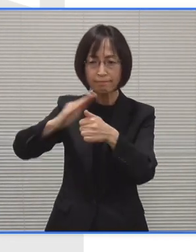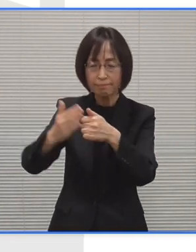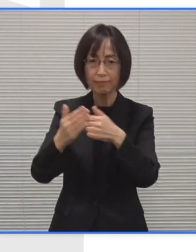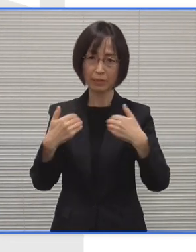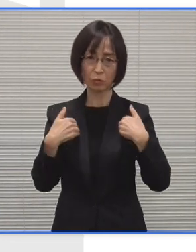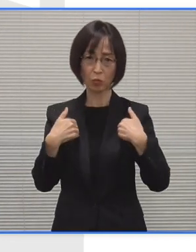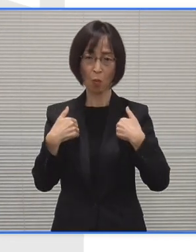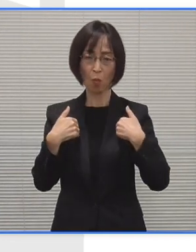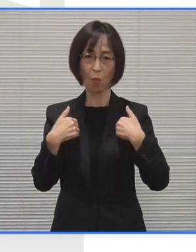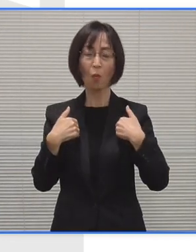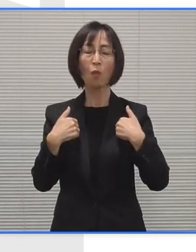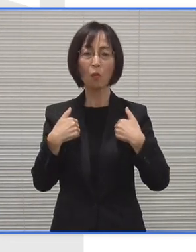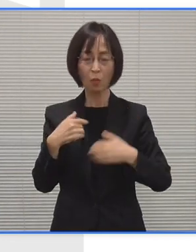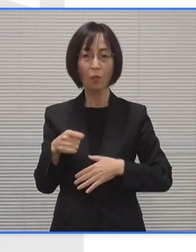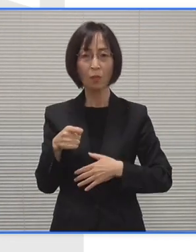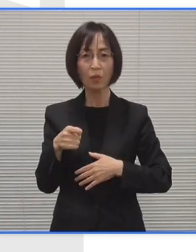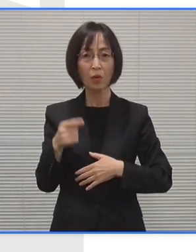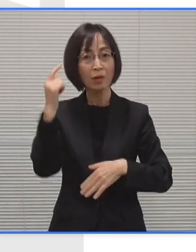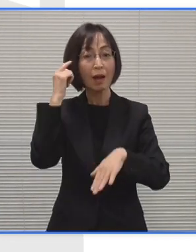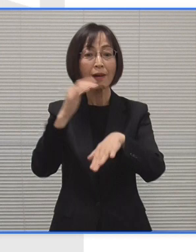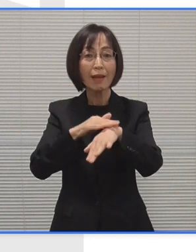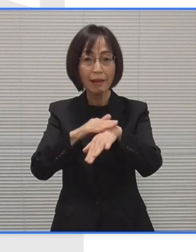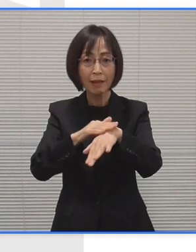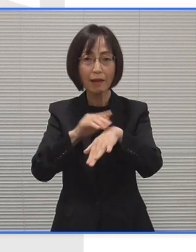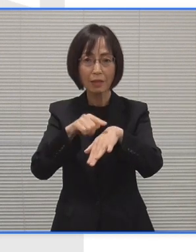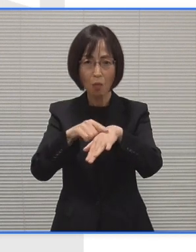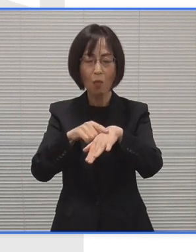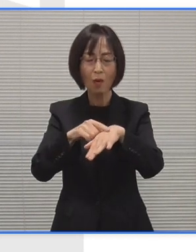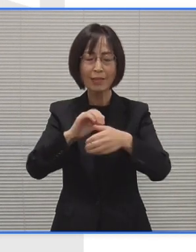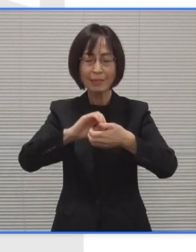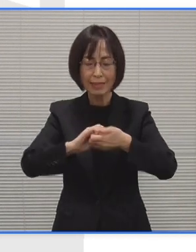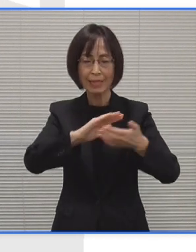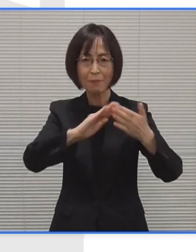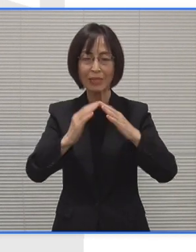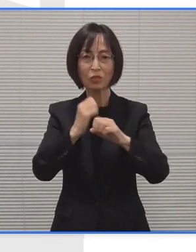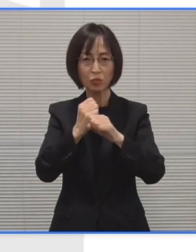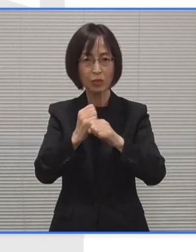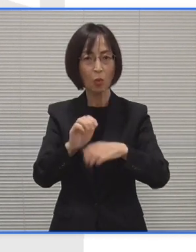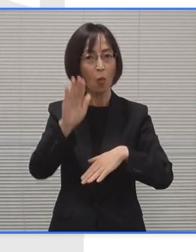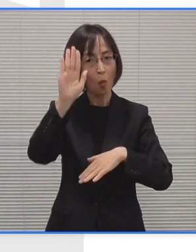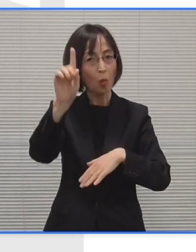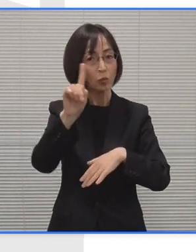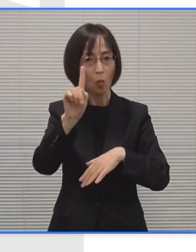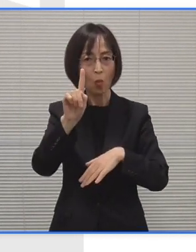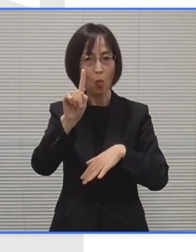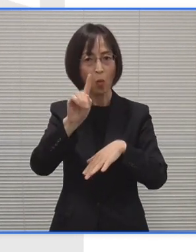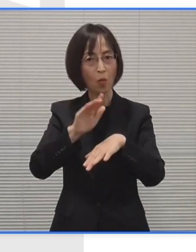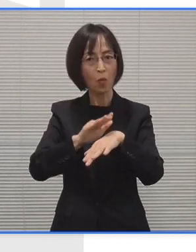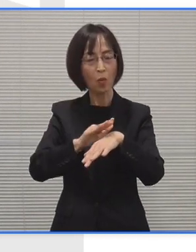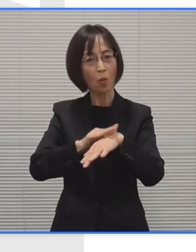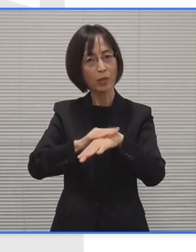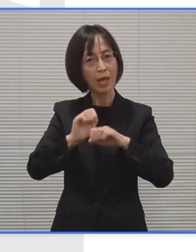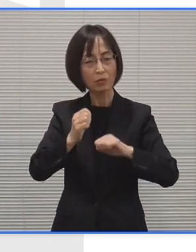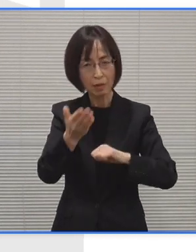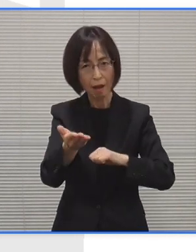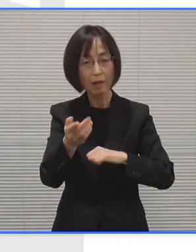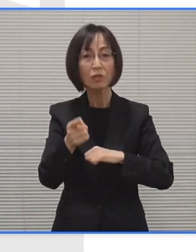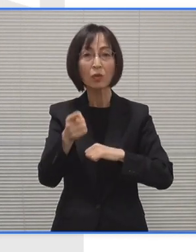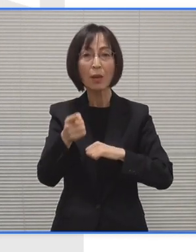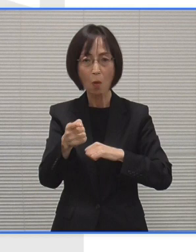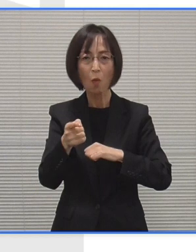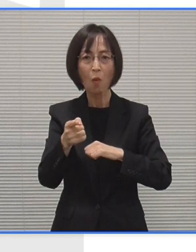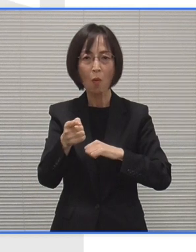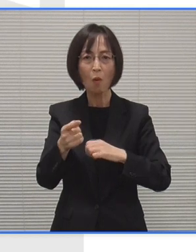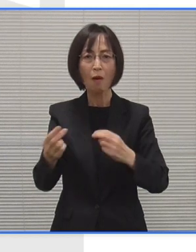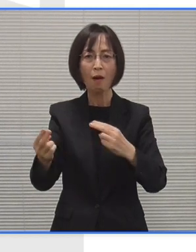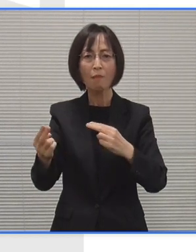なので、そうした観点でもぜひ町づくり今後どうしていくかといったことについてはご参画を